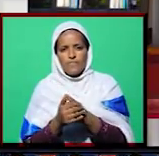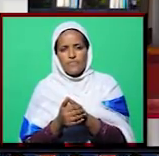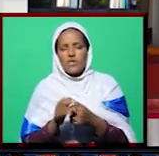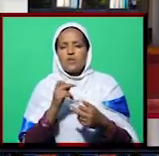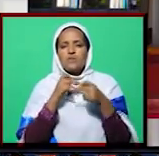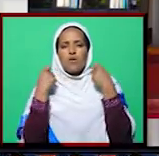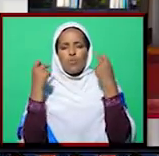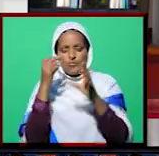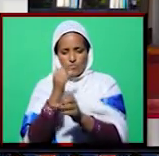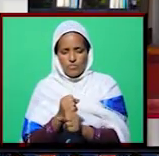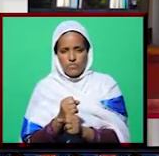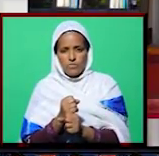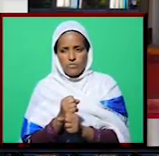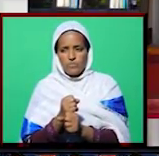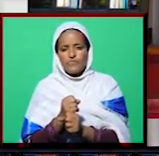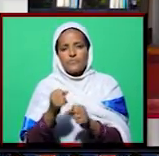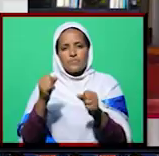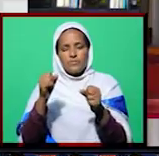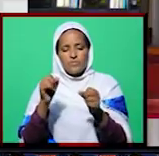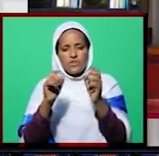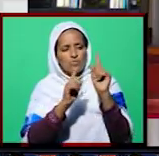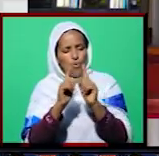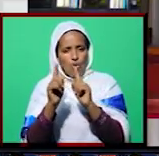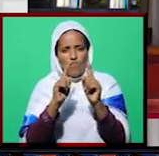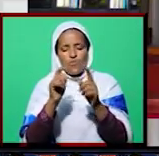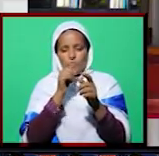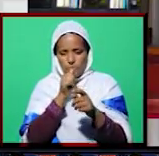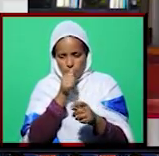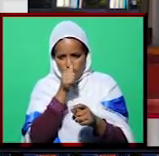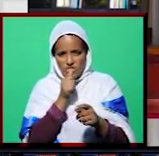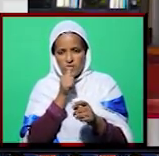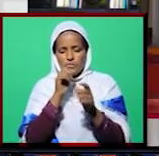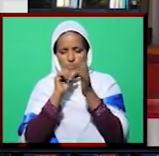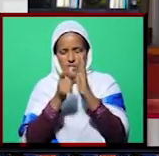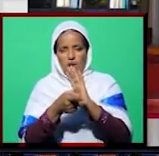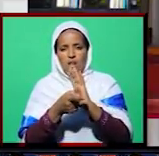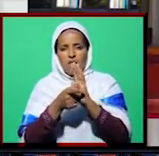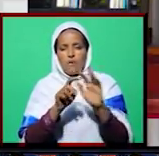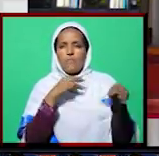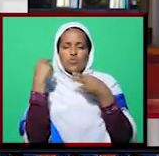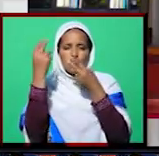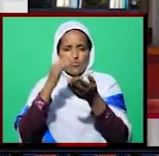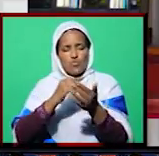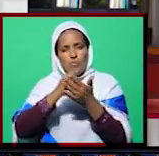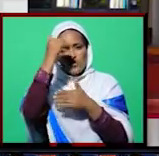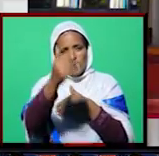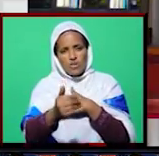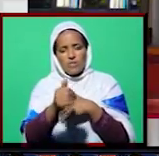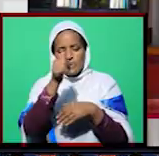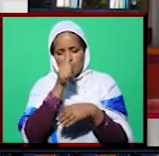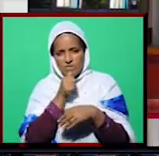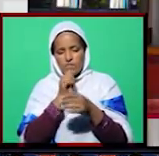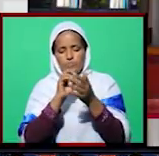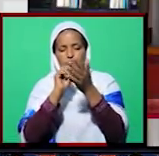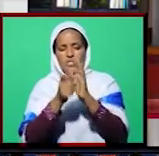ማለት ነው። ስለዚህ ዲያቆኑ የሚይዘው ጧፉ በሚስጥር በመሳሌ ከመስዋዕትነቱ ባሻገር